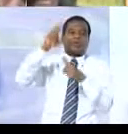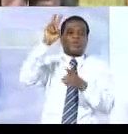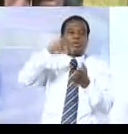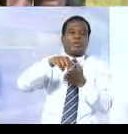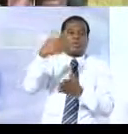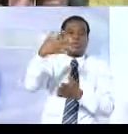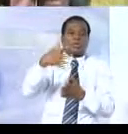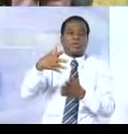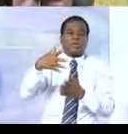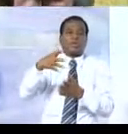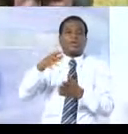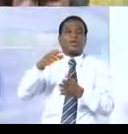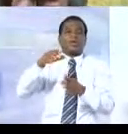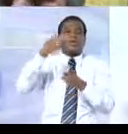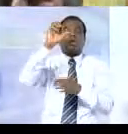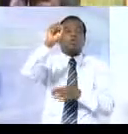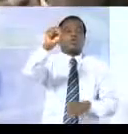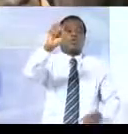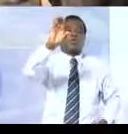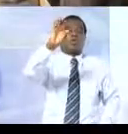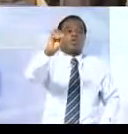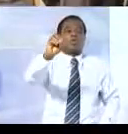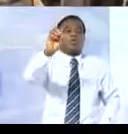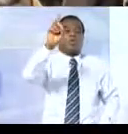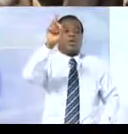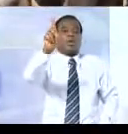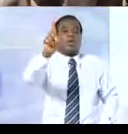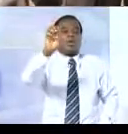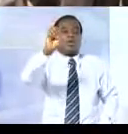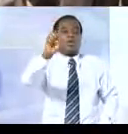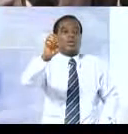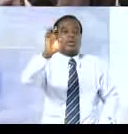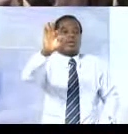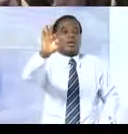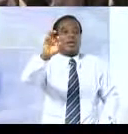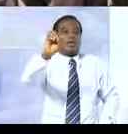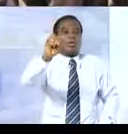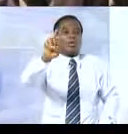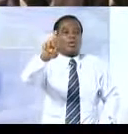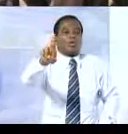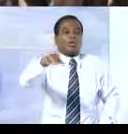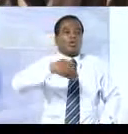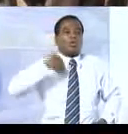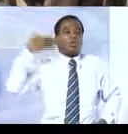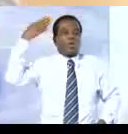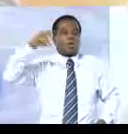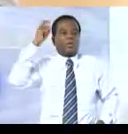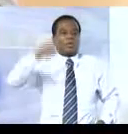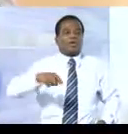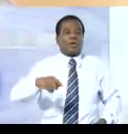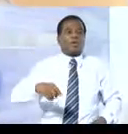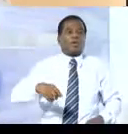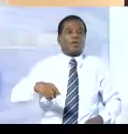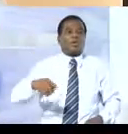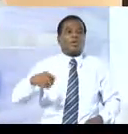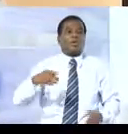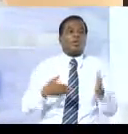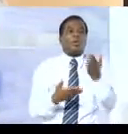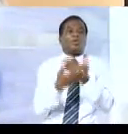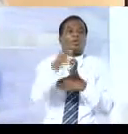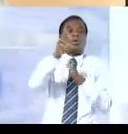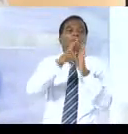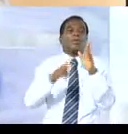Sceau des Forts aura besoin du soutien de l'autorité compétente sur ce sujet. Le ministre s'est voulu rassurant. Par rapport à